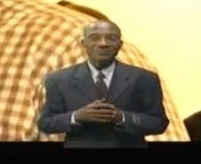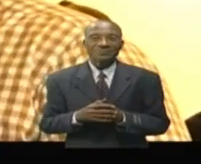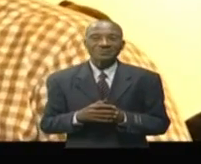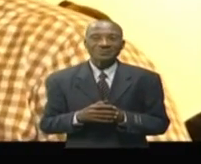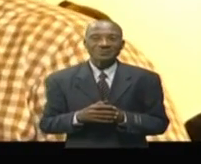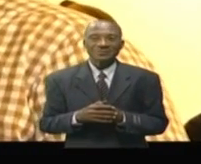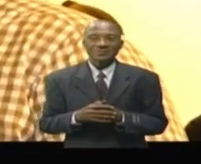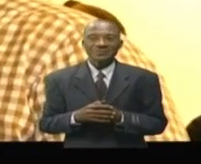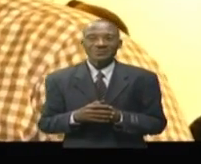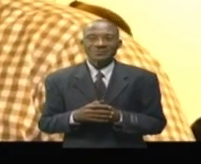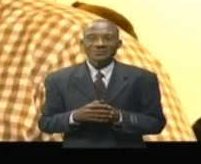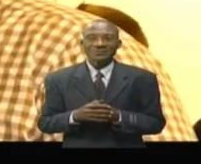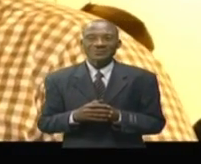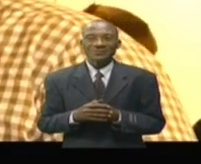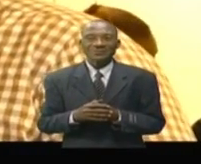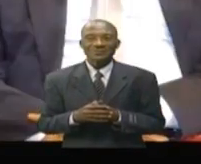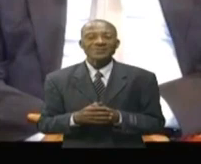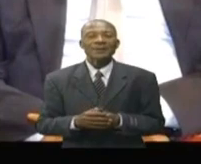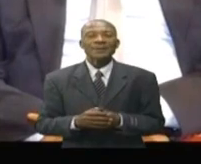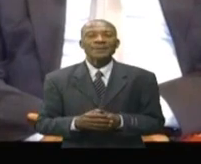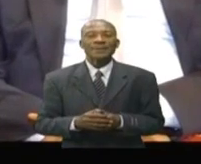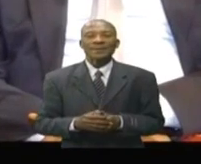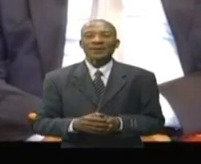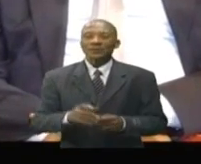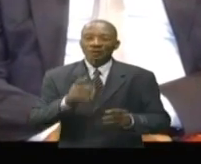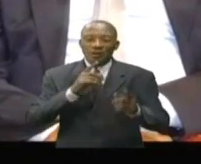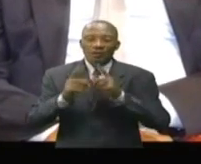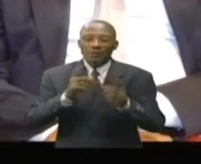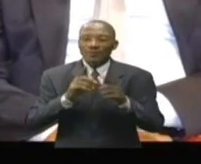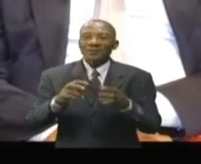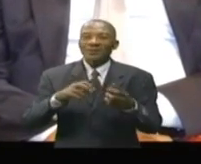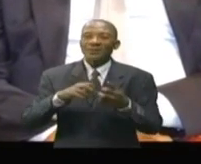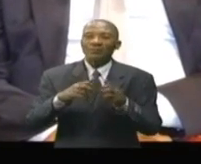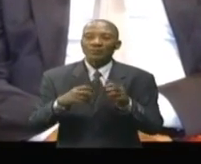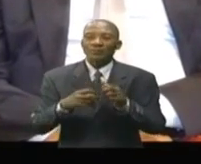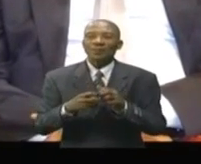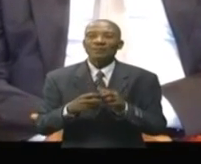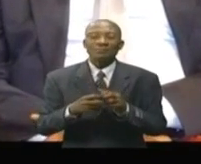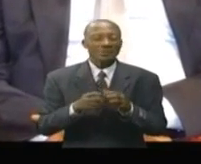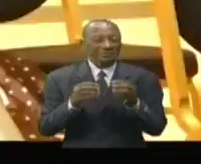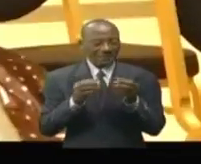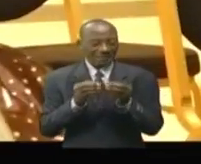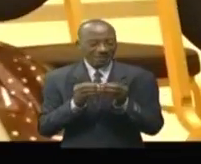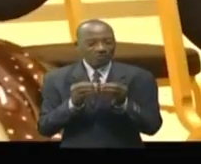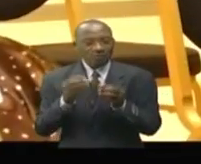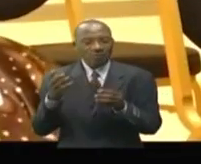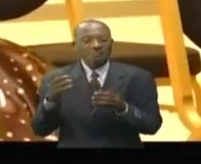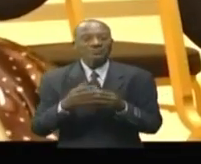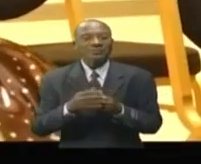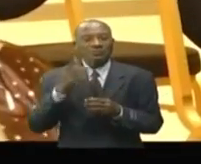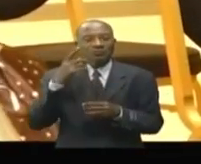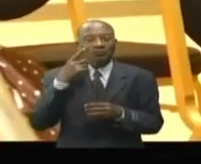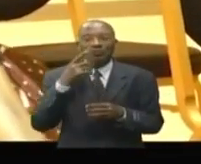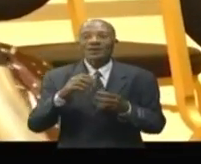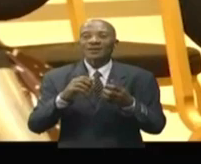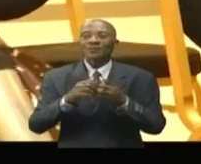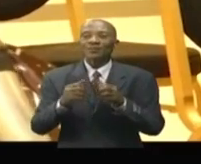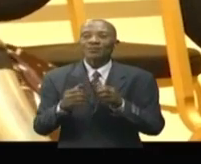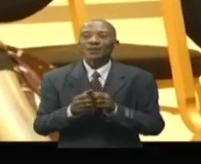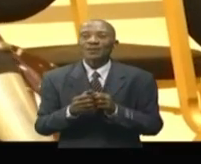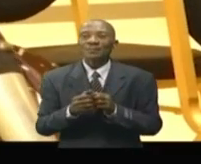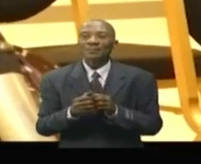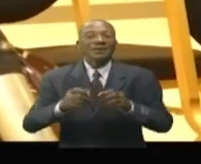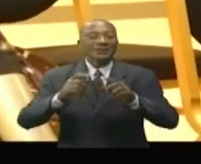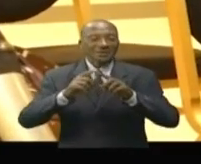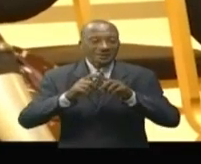une radio y dédiée est une idée qui sustente les publics. 360 Communication l'a matérialisé ce lundi